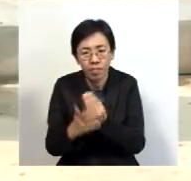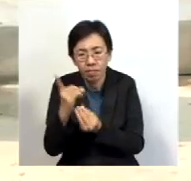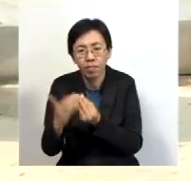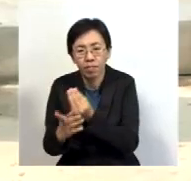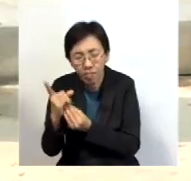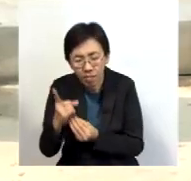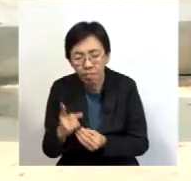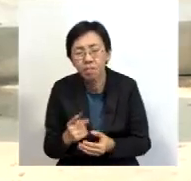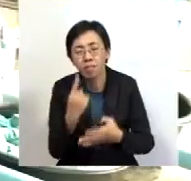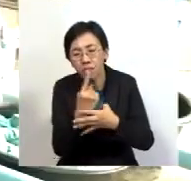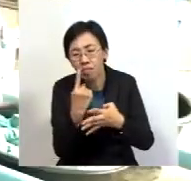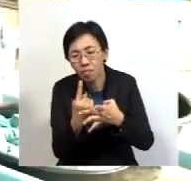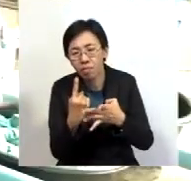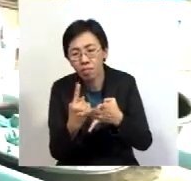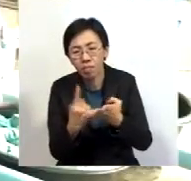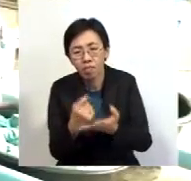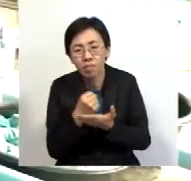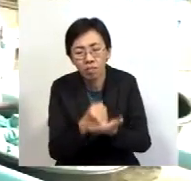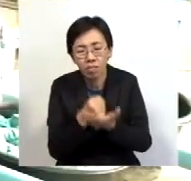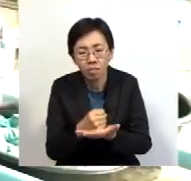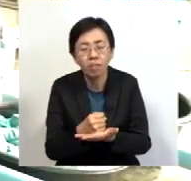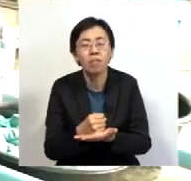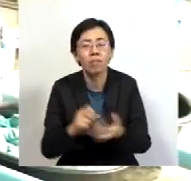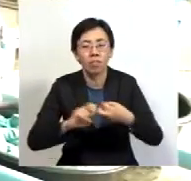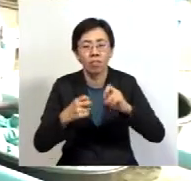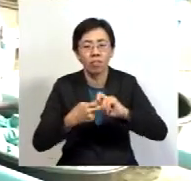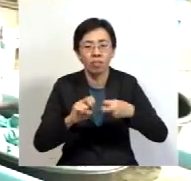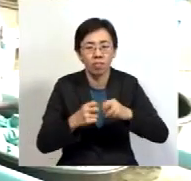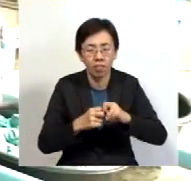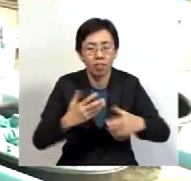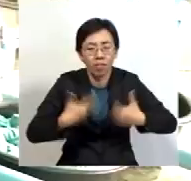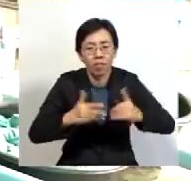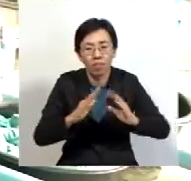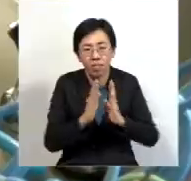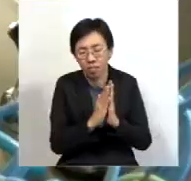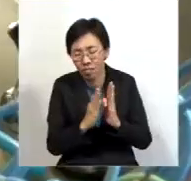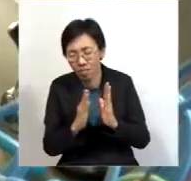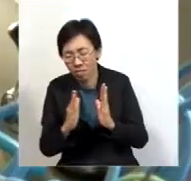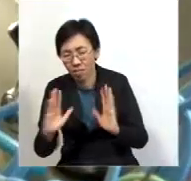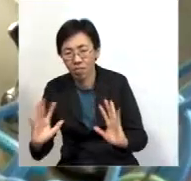1วันจนกว่าสถานการณ์นั้นจะคลี่คลายหรือว่าจนกว่าจะเข้าสู่ฤดูฝนด้วยค่ะ